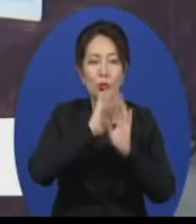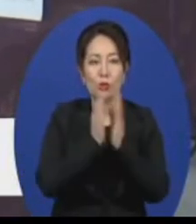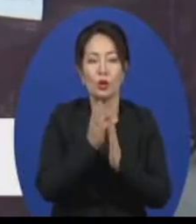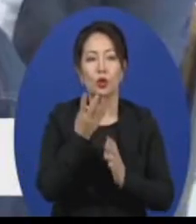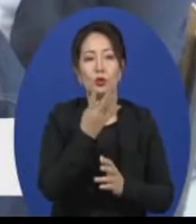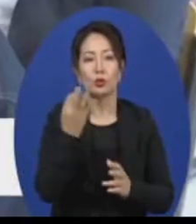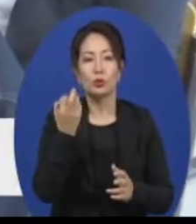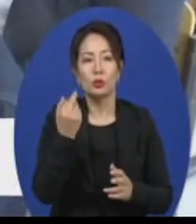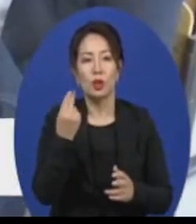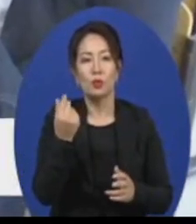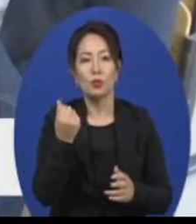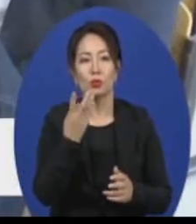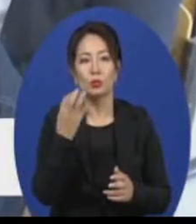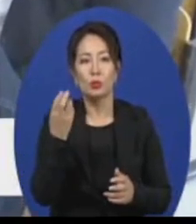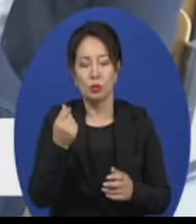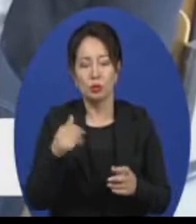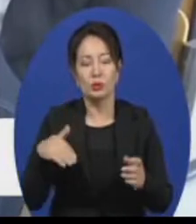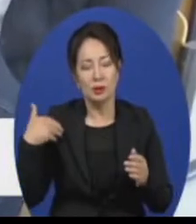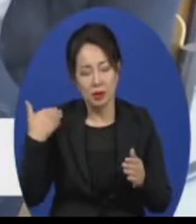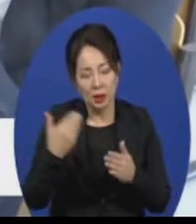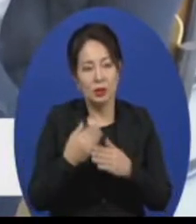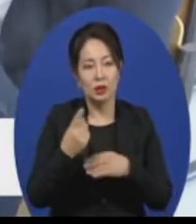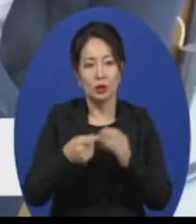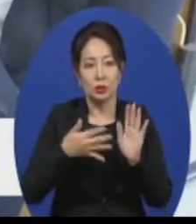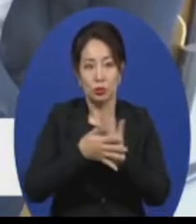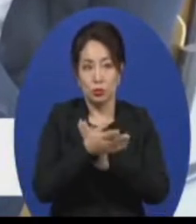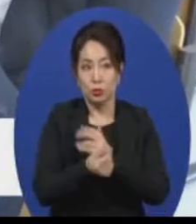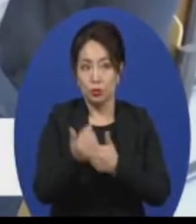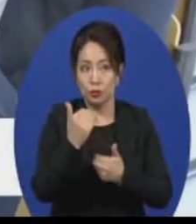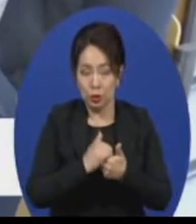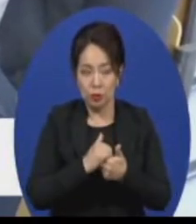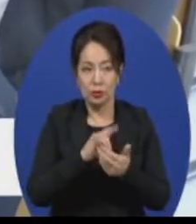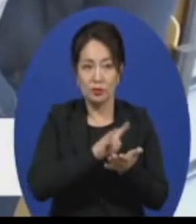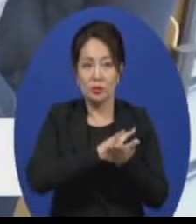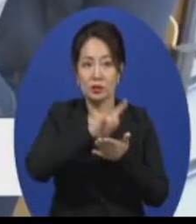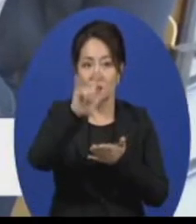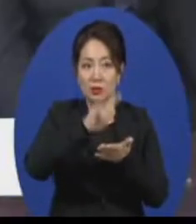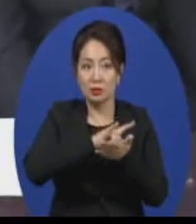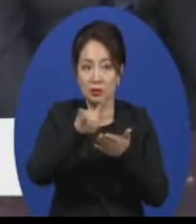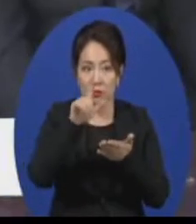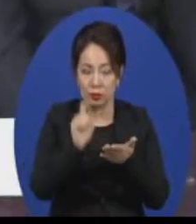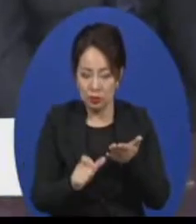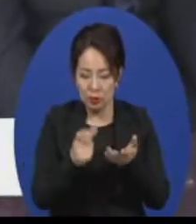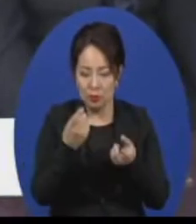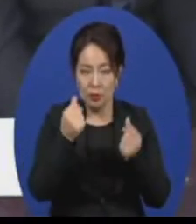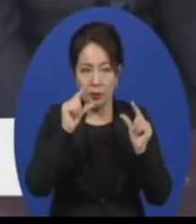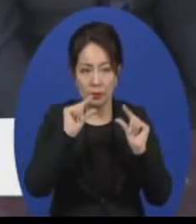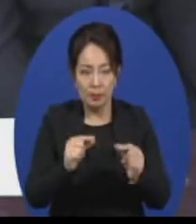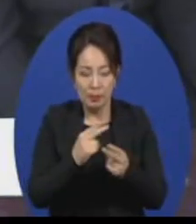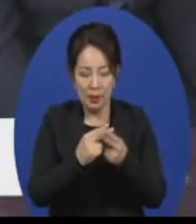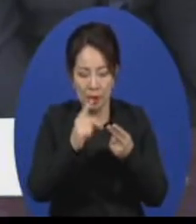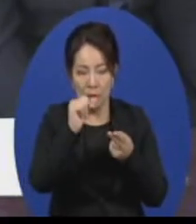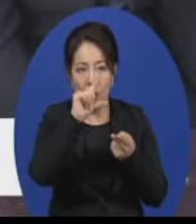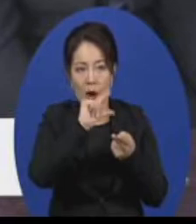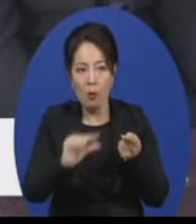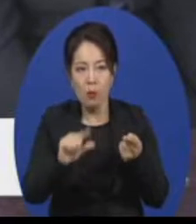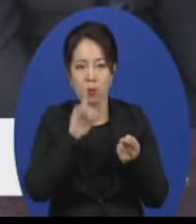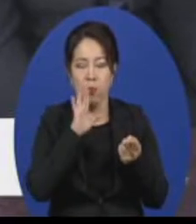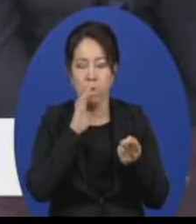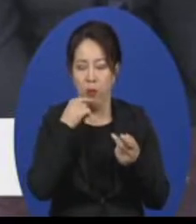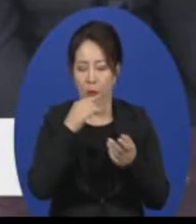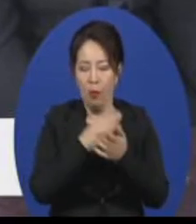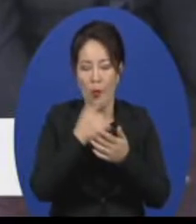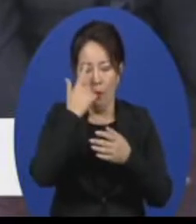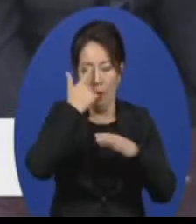төгрөгийн 6 арга хэмжээг эх оны төсөлтө суулгахаар боллоо. Нисэх онгоцоор зорчих иргэдийн тийзний үнийг хямдруулна гэдгийг салбарын яамныхан мэдгэсэн